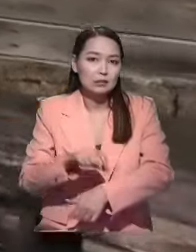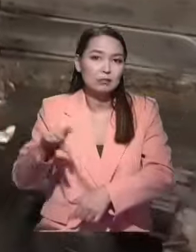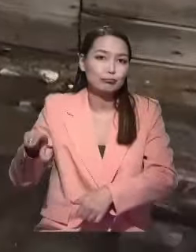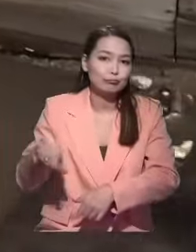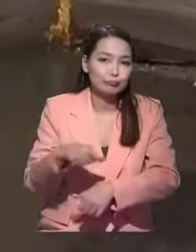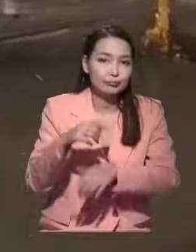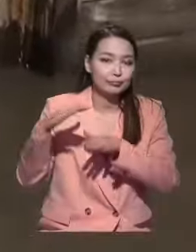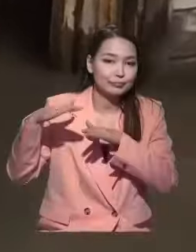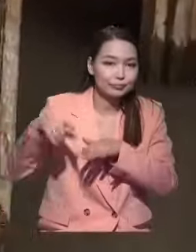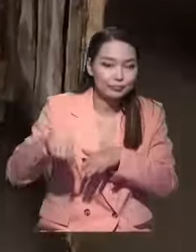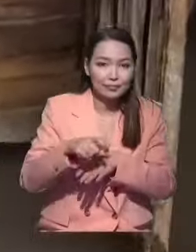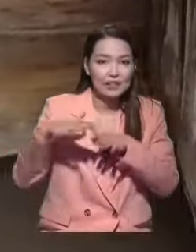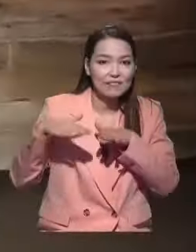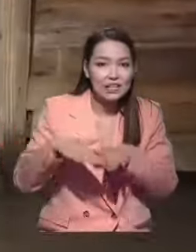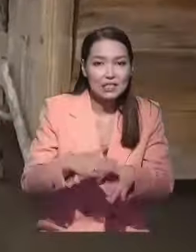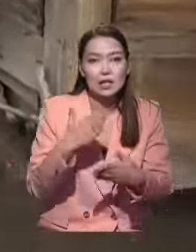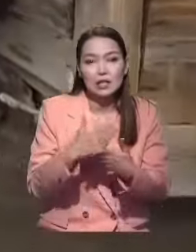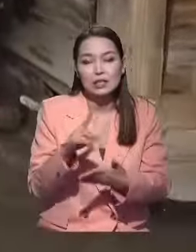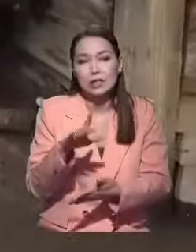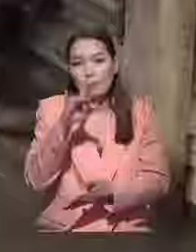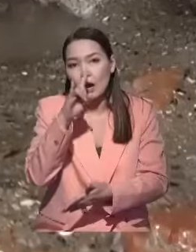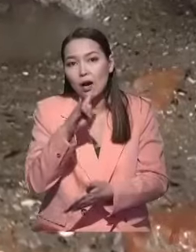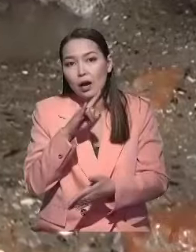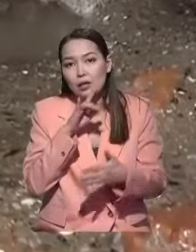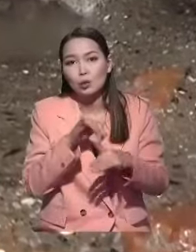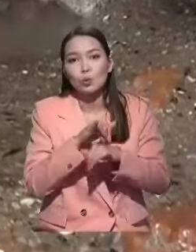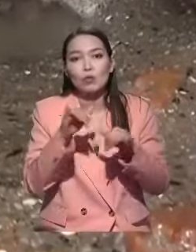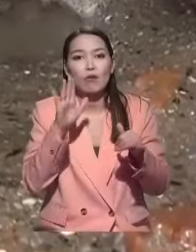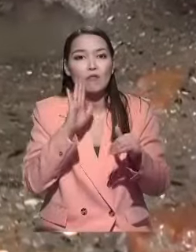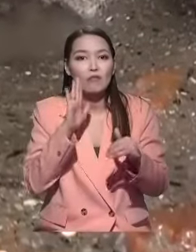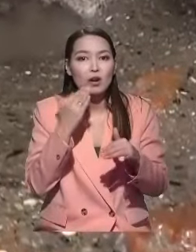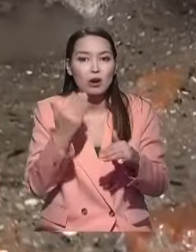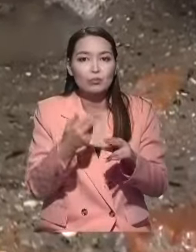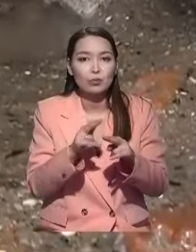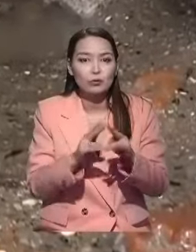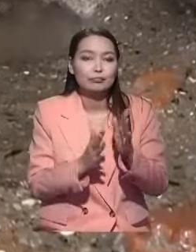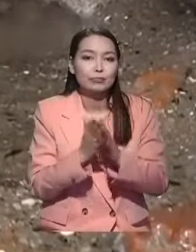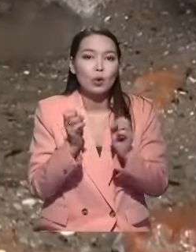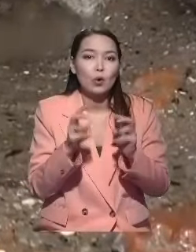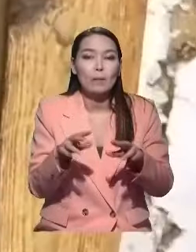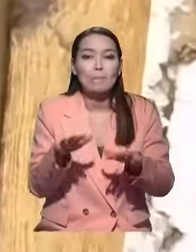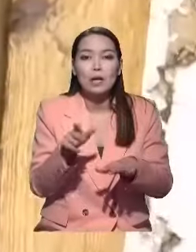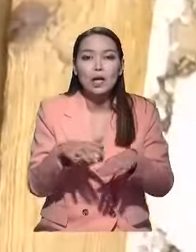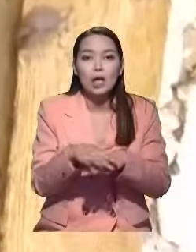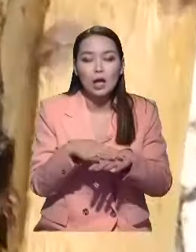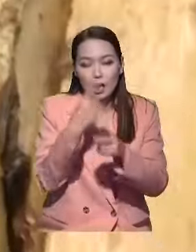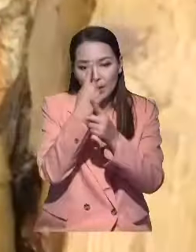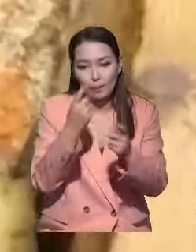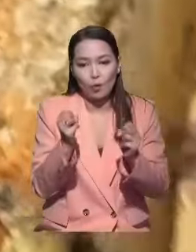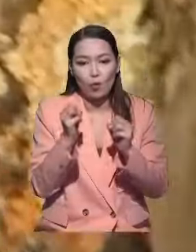движется в сторону западного Казахстана. Увеличение уровня воды в водоеме будет нести угрозу для местного населения, предупредили